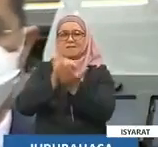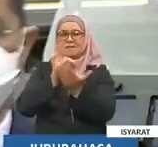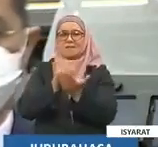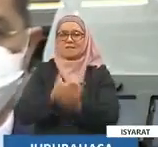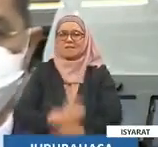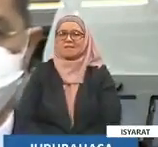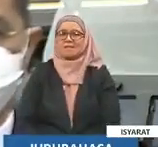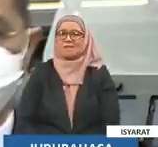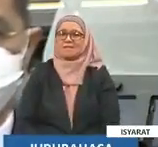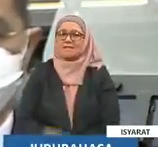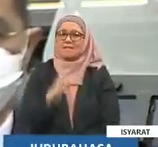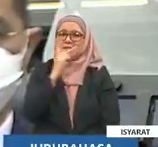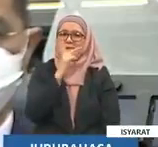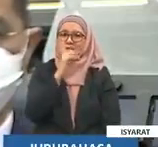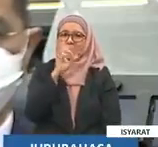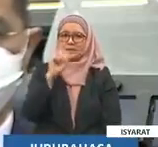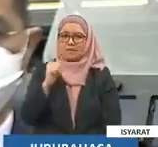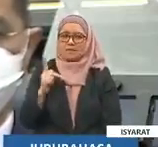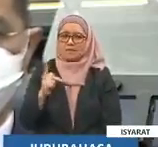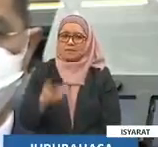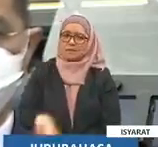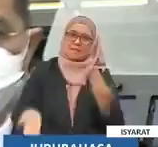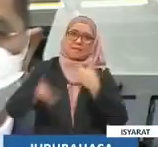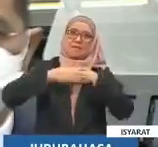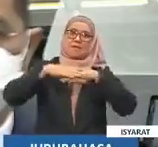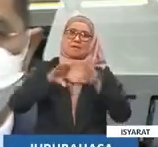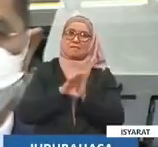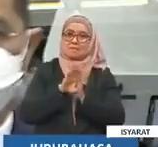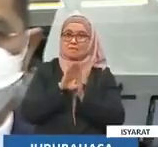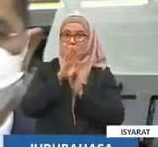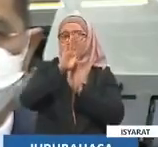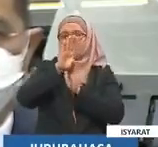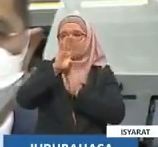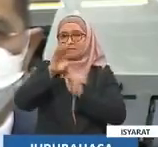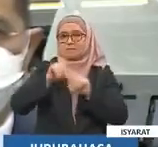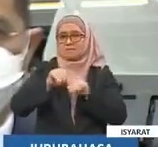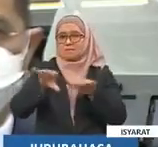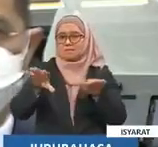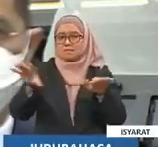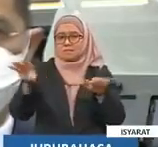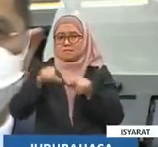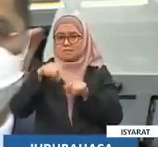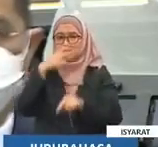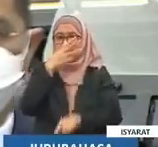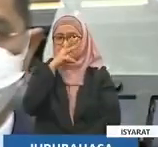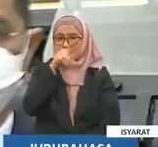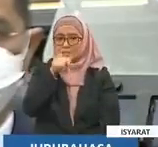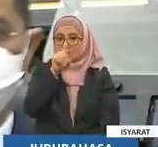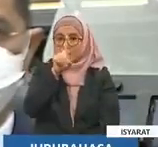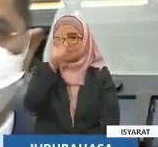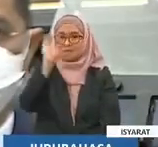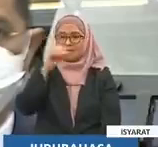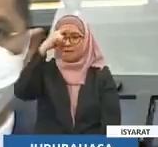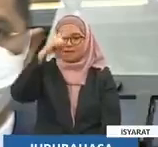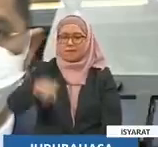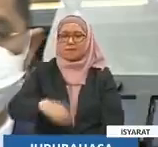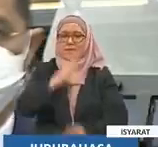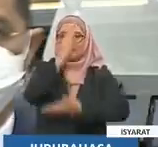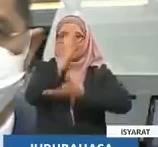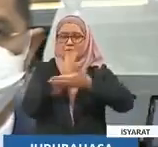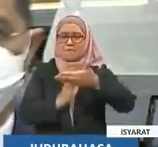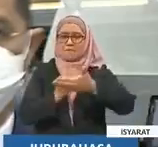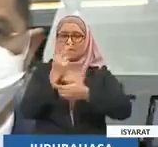Dede kembali berkembang sebanyak 16 pukulan 100 pada suku ke-2 tahun